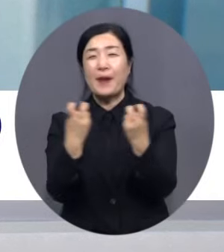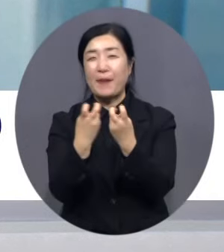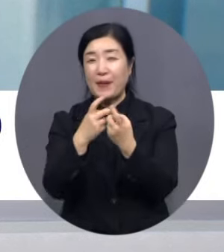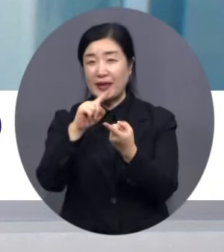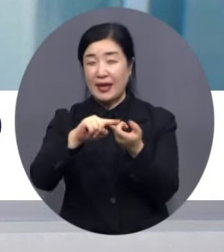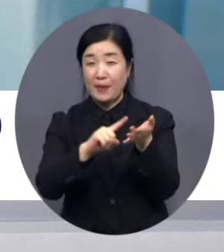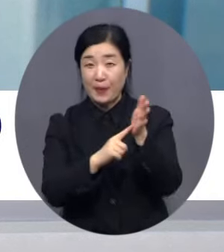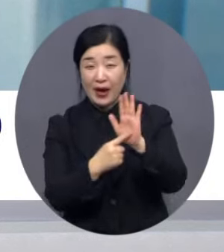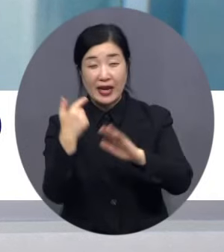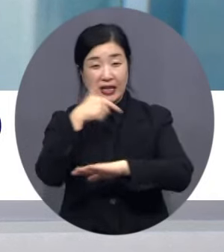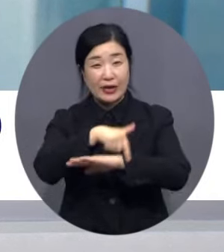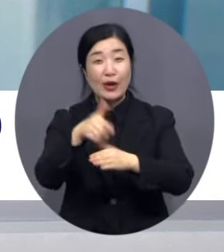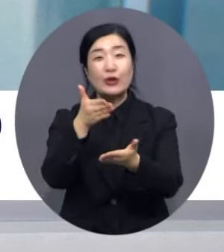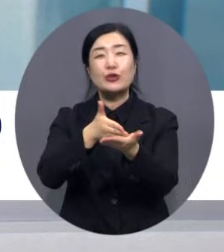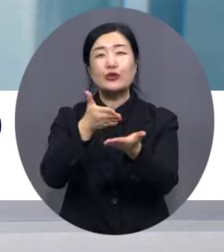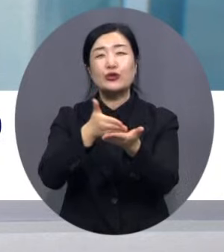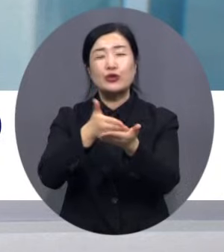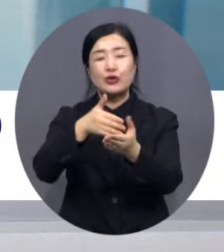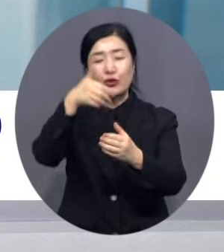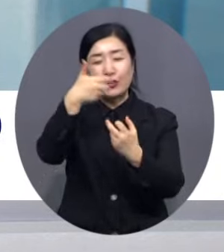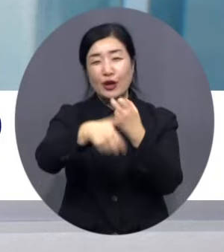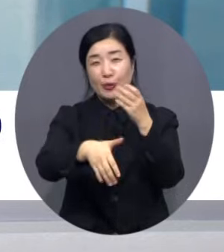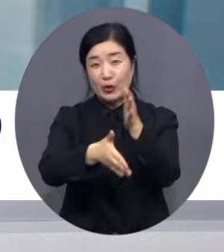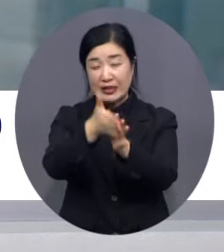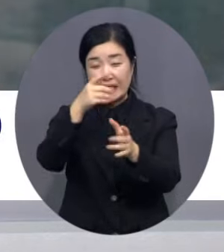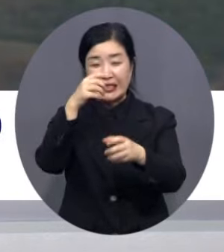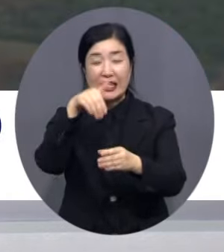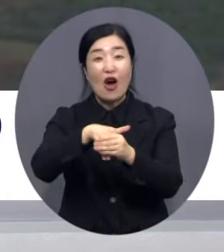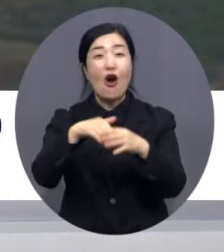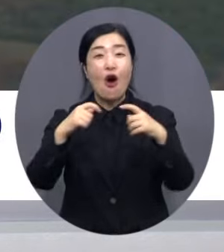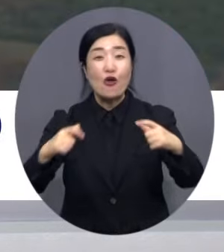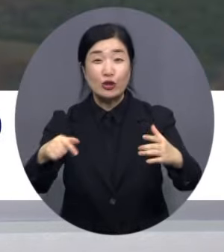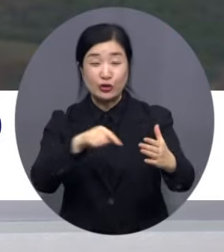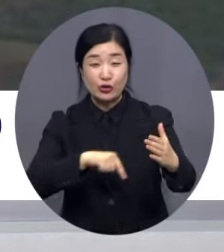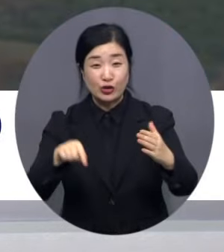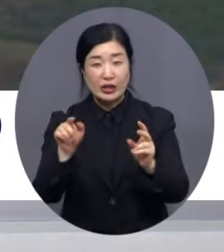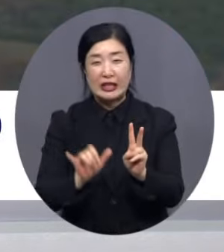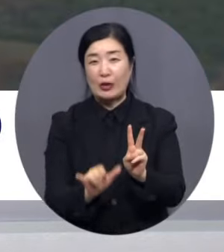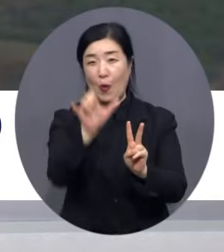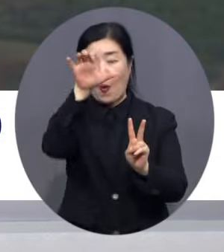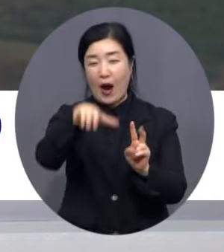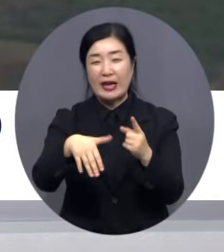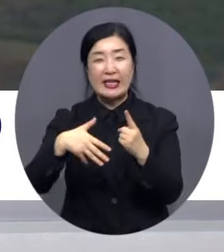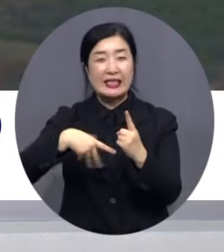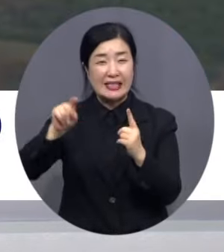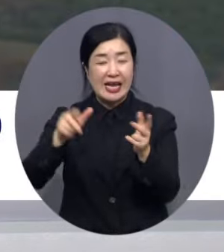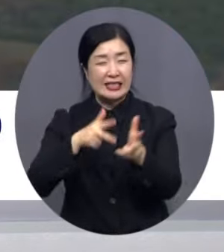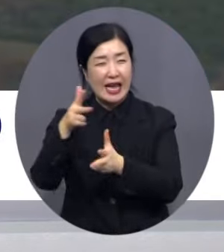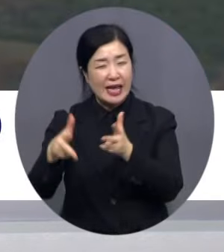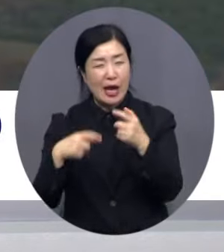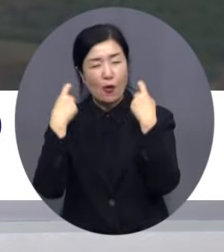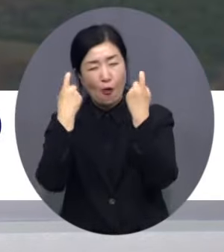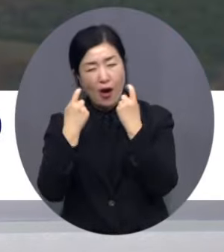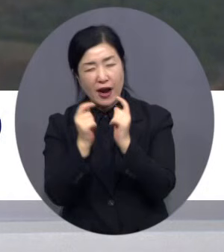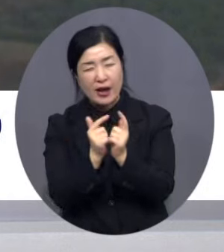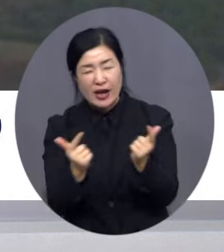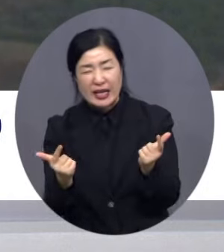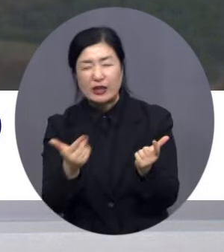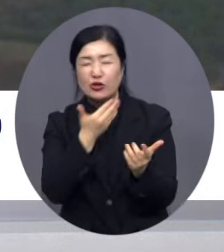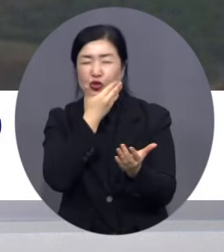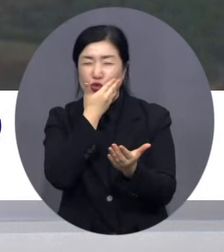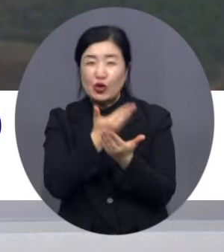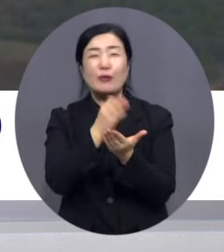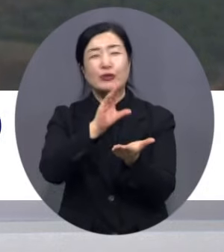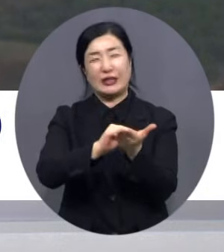오늘은 서귀포시 선거구입니다 서귀포시는 제주 제 2공항과 1차산업 관광 등 현안이